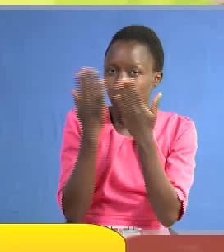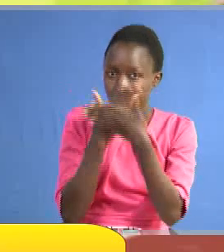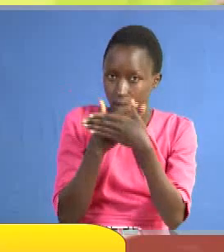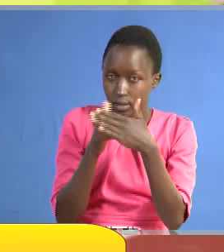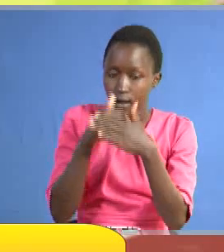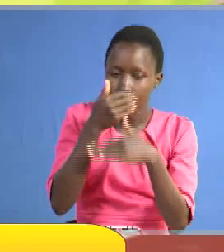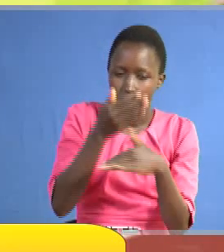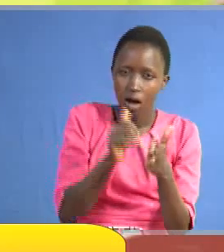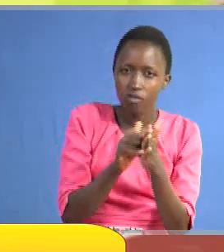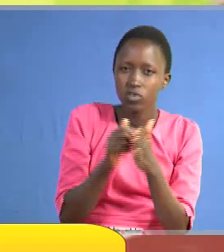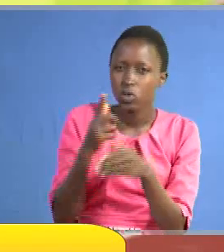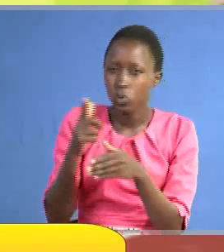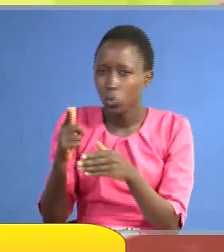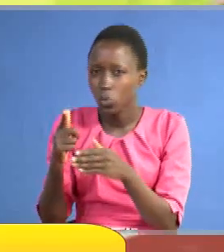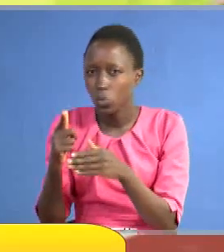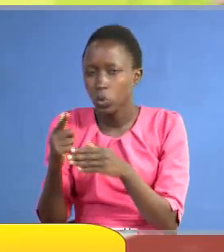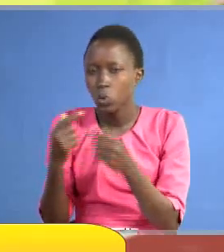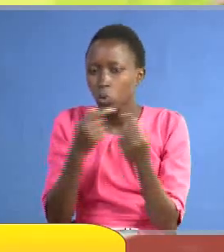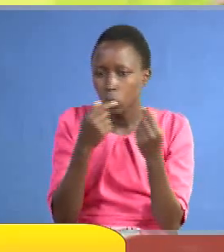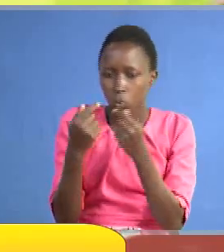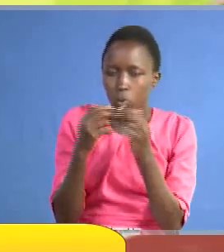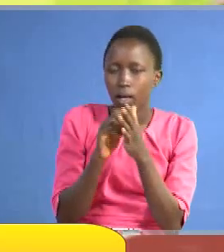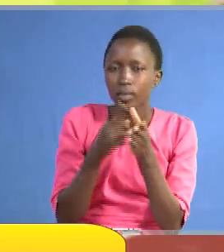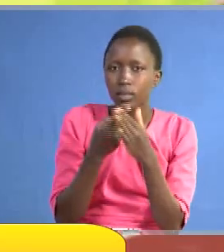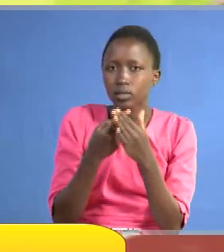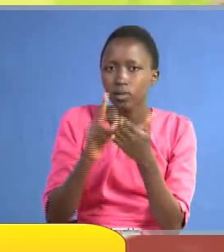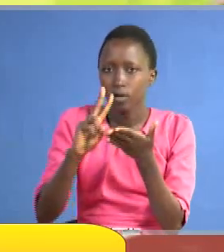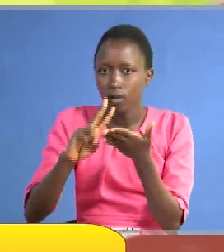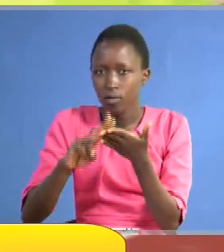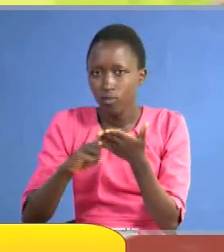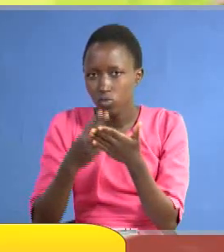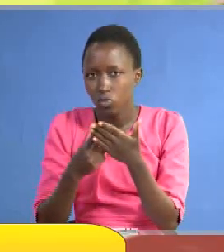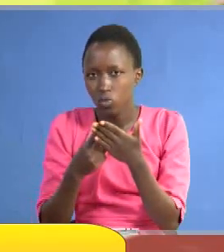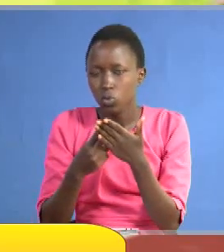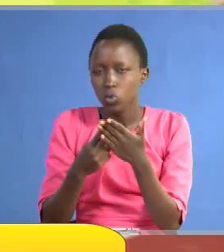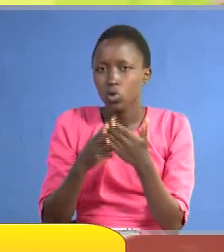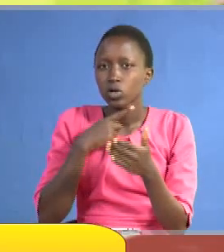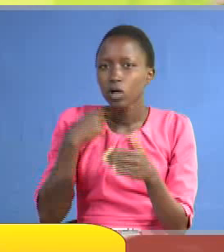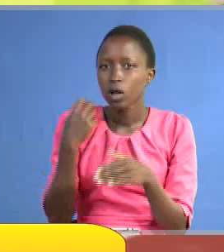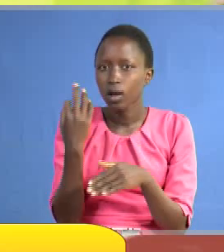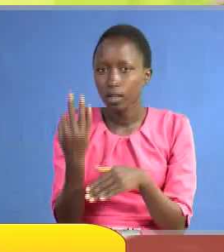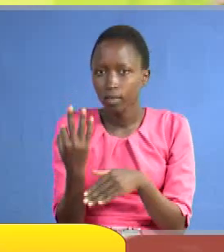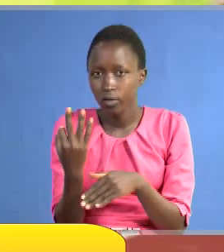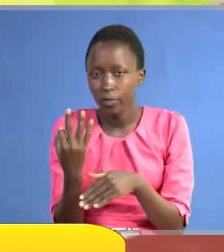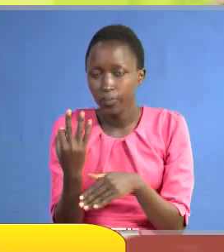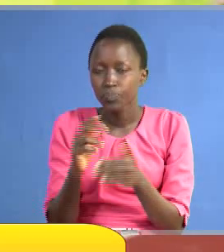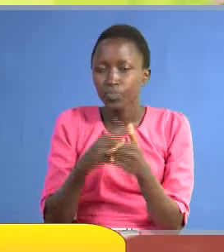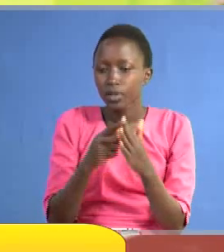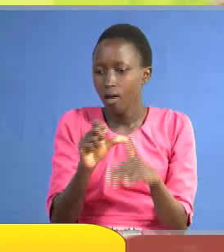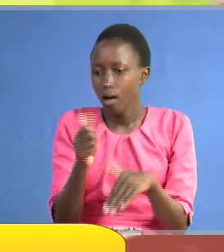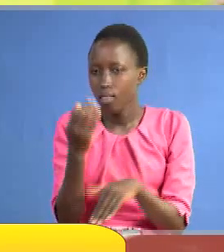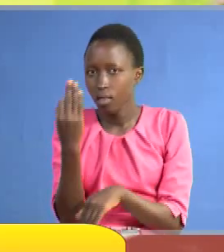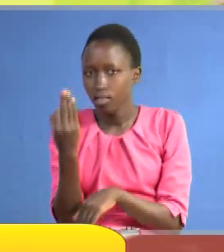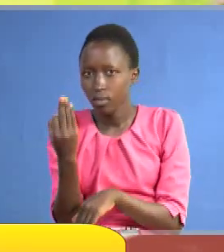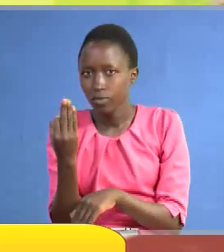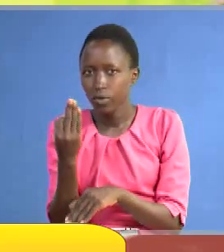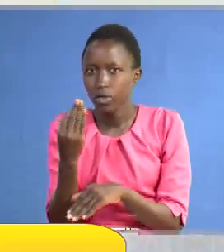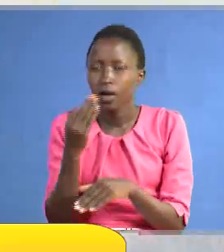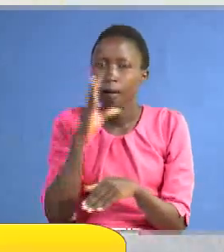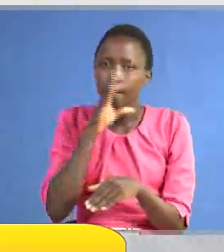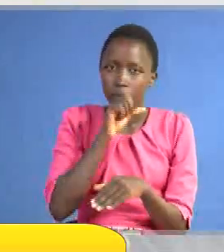Baada ya makabiliano makali ya risasi, polisi walifaulu kuangusha watatu hao karibu na kichinjio cha Naivasha, huku wengine watatu